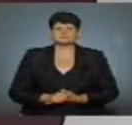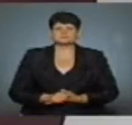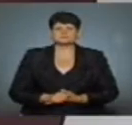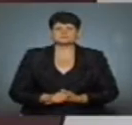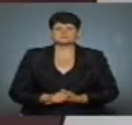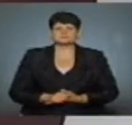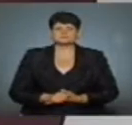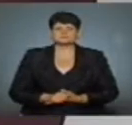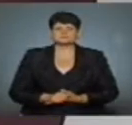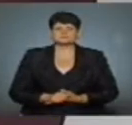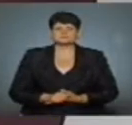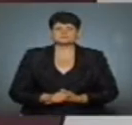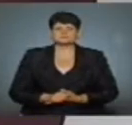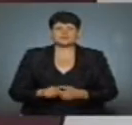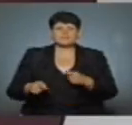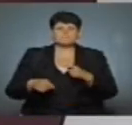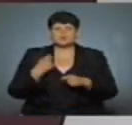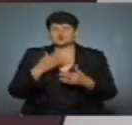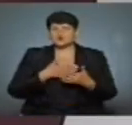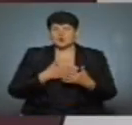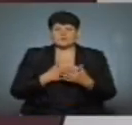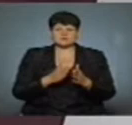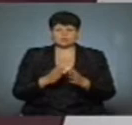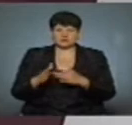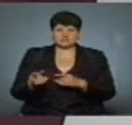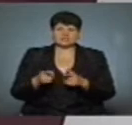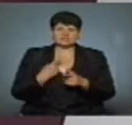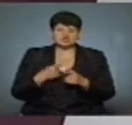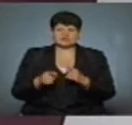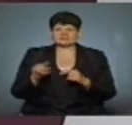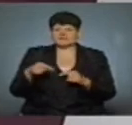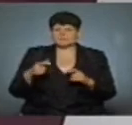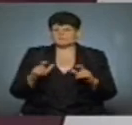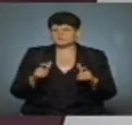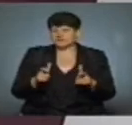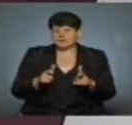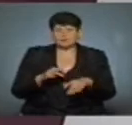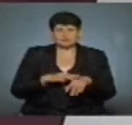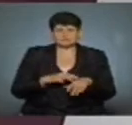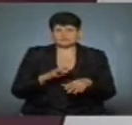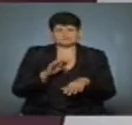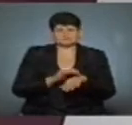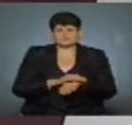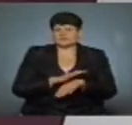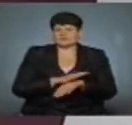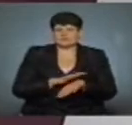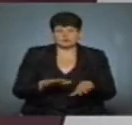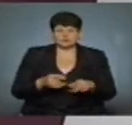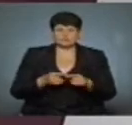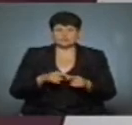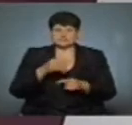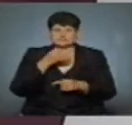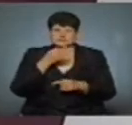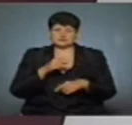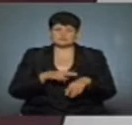Тернопіль. Порушень громадського порядку чи санітарних вимог поліцейські не зафіксували, про це нам розповів речник